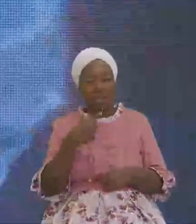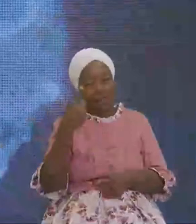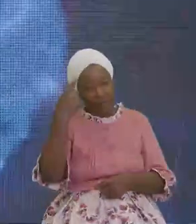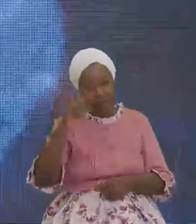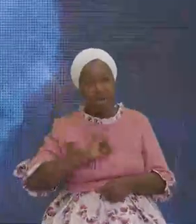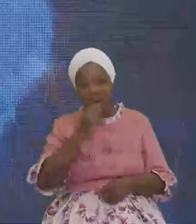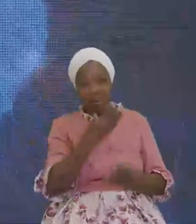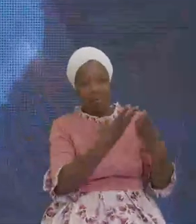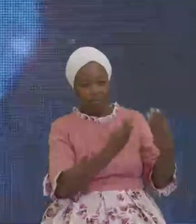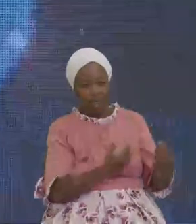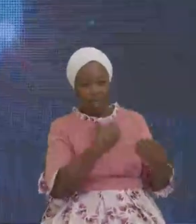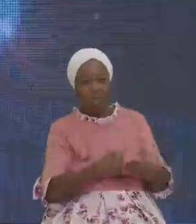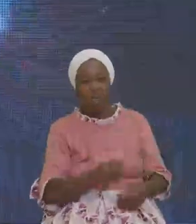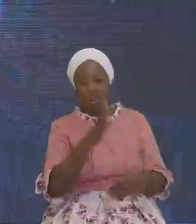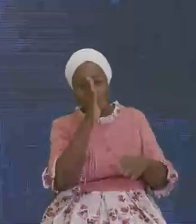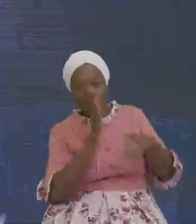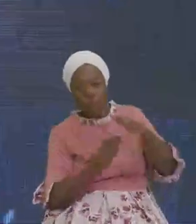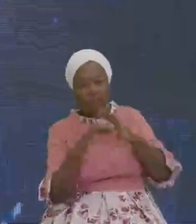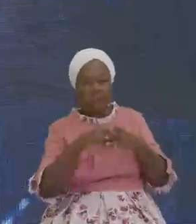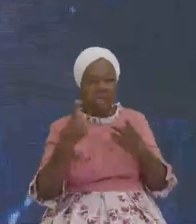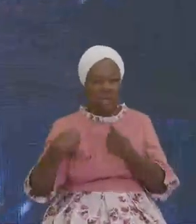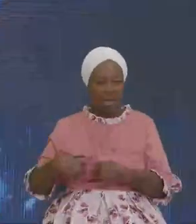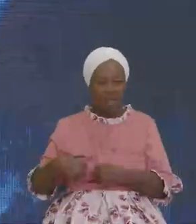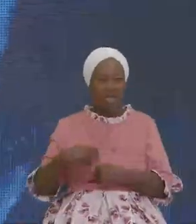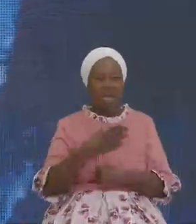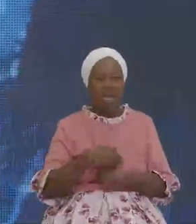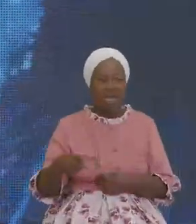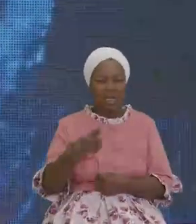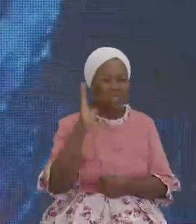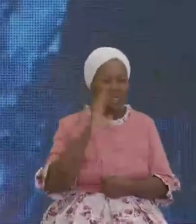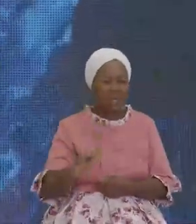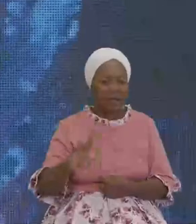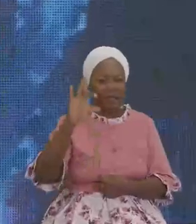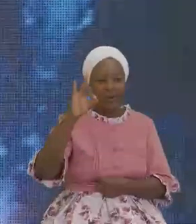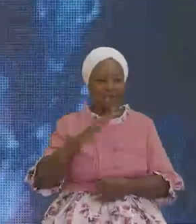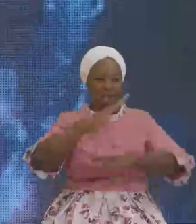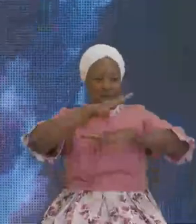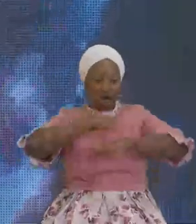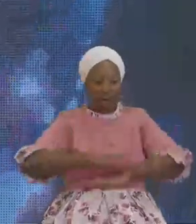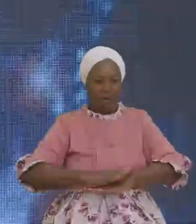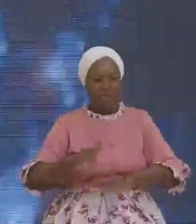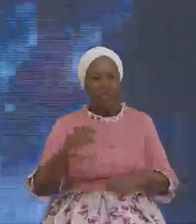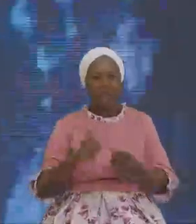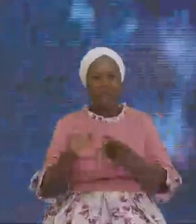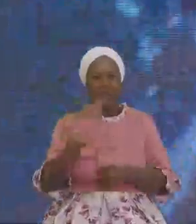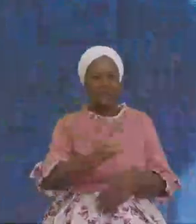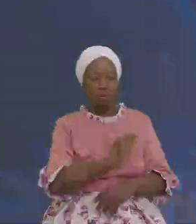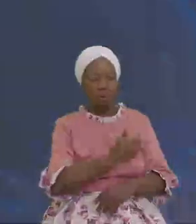quand je suis doué humble de cœur, et vous trouverez du repos pour vos